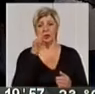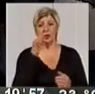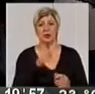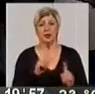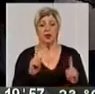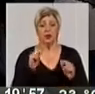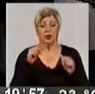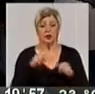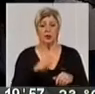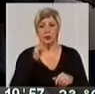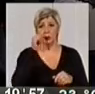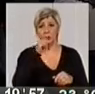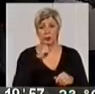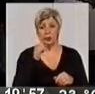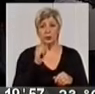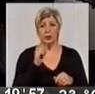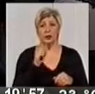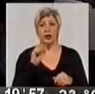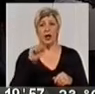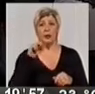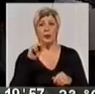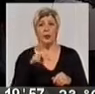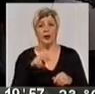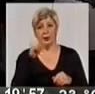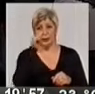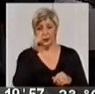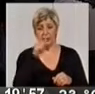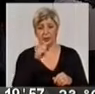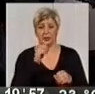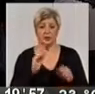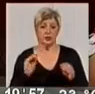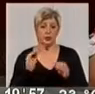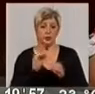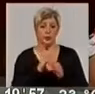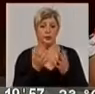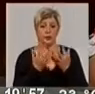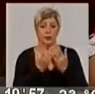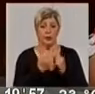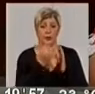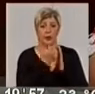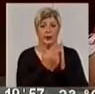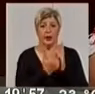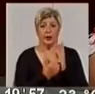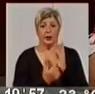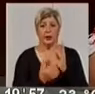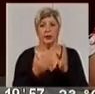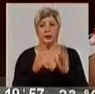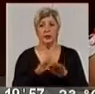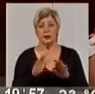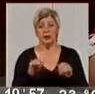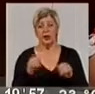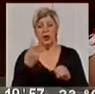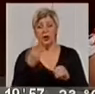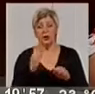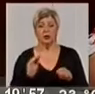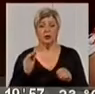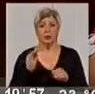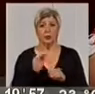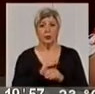цьому році, в квітні місяці, доповнили перелік дітей пільгових категорій. І одним із доповнень це було,